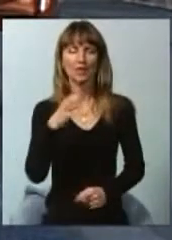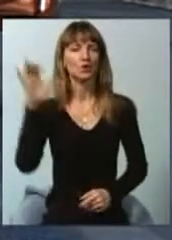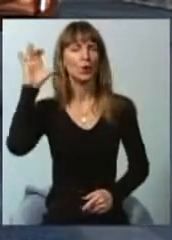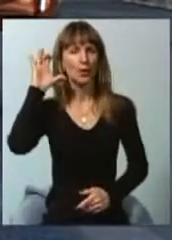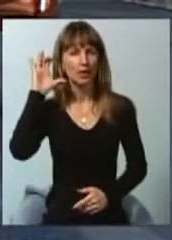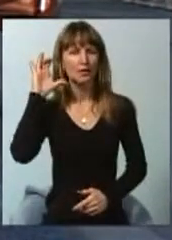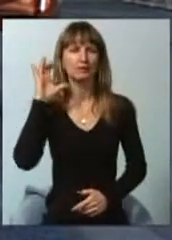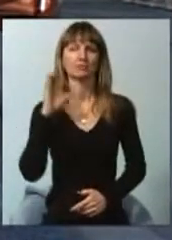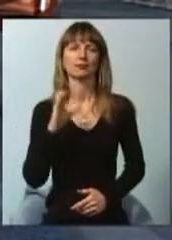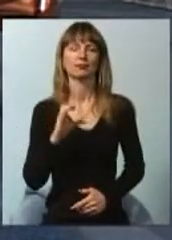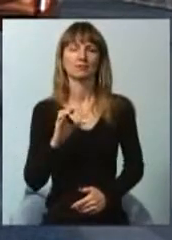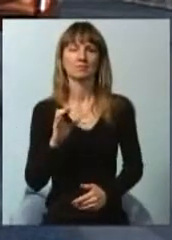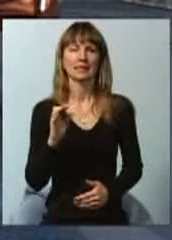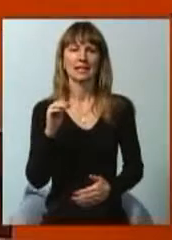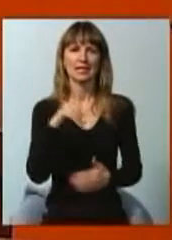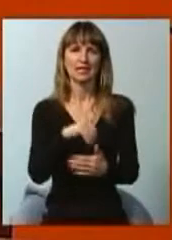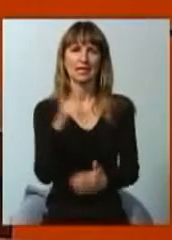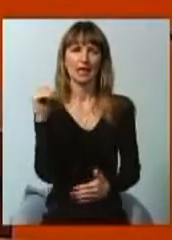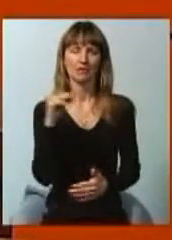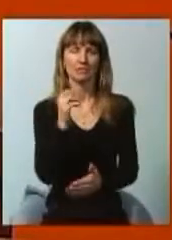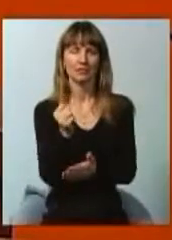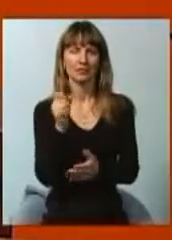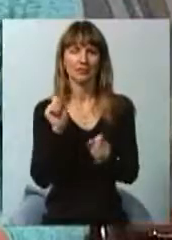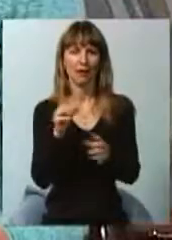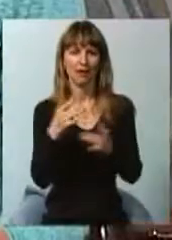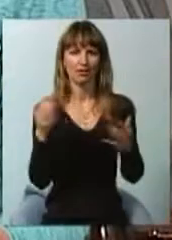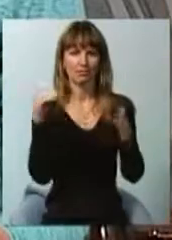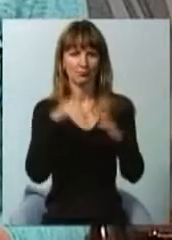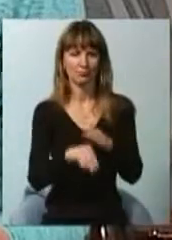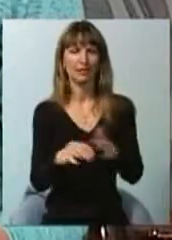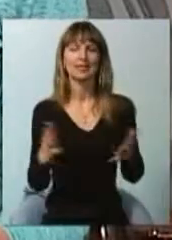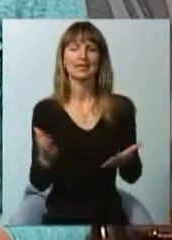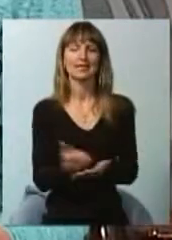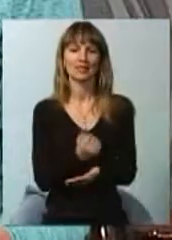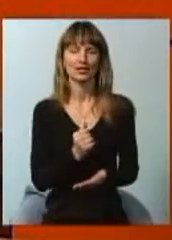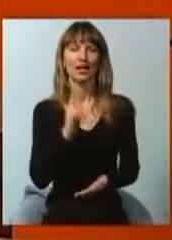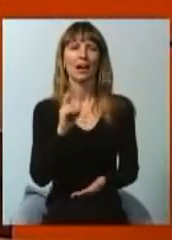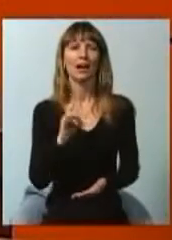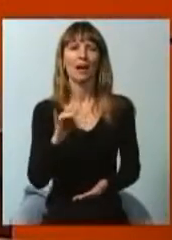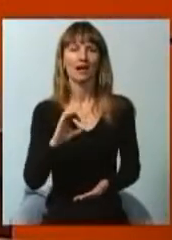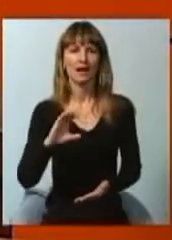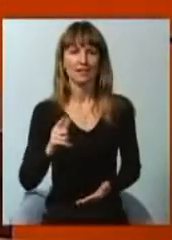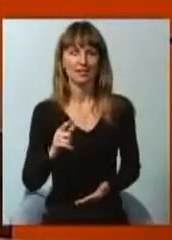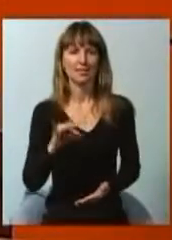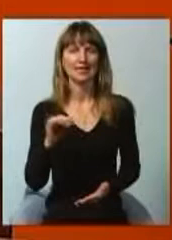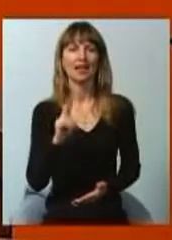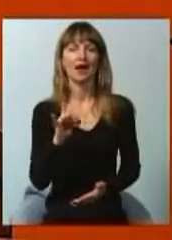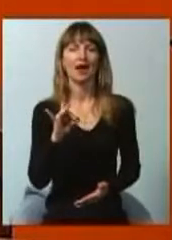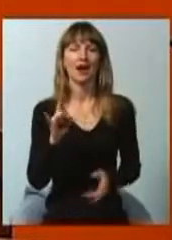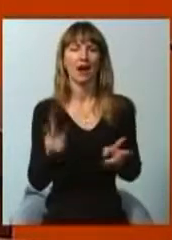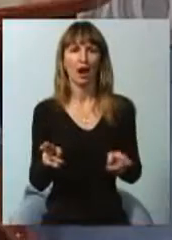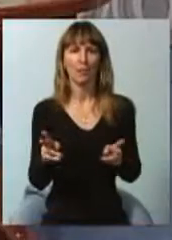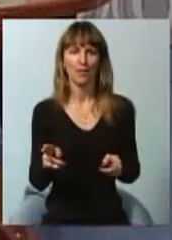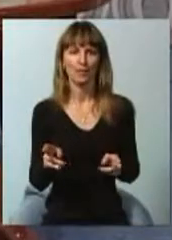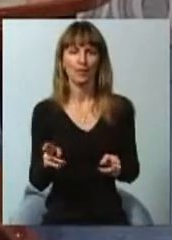Слухайте. Скриню зі скарбом. Скриню зі скарбом. Знайшли карась із крабом. Знайшли карась зі